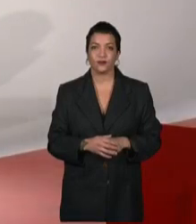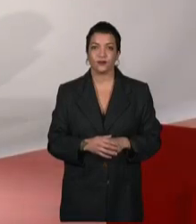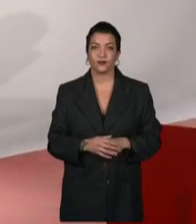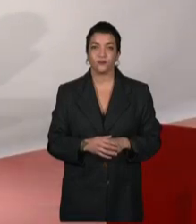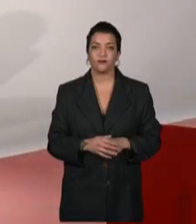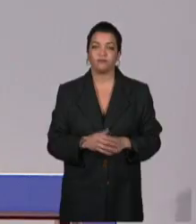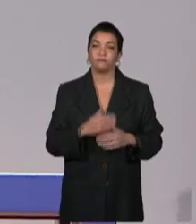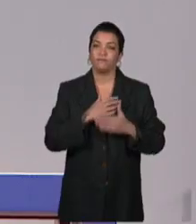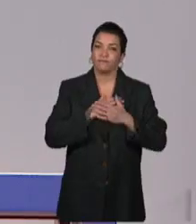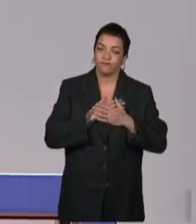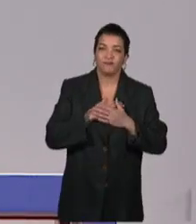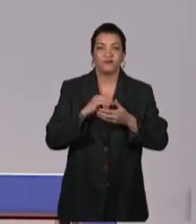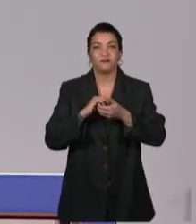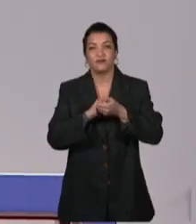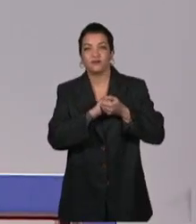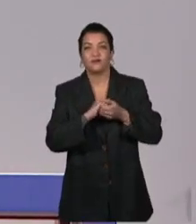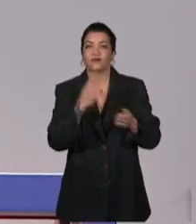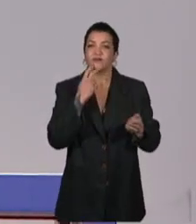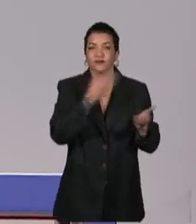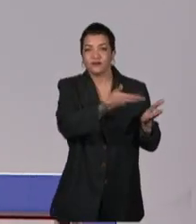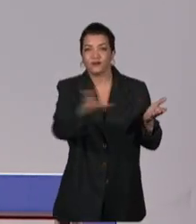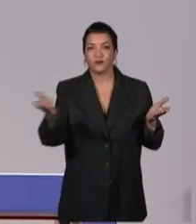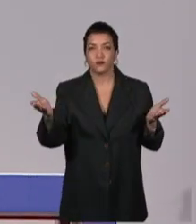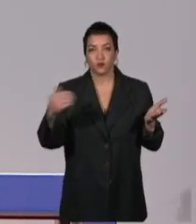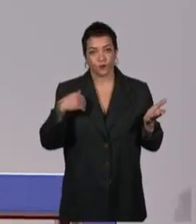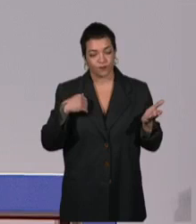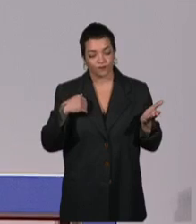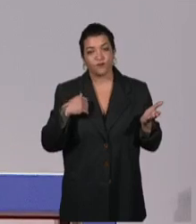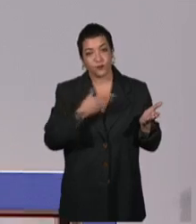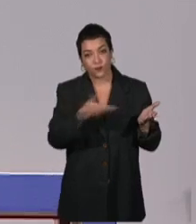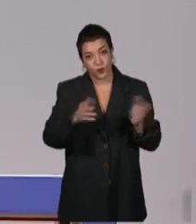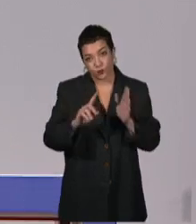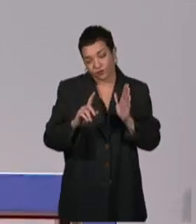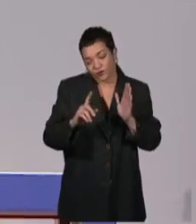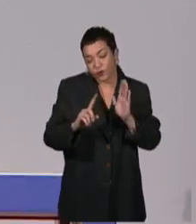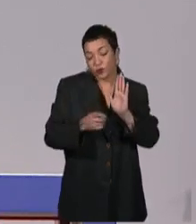Mes chers compatriotes, vous êtes en droit de savoir qui je suis.